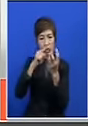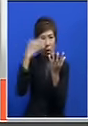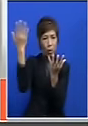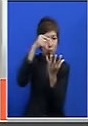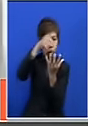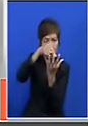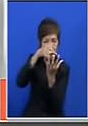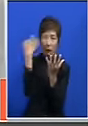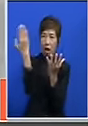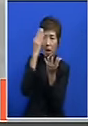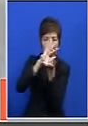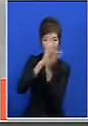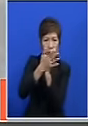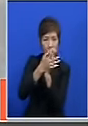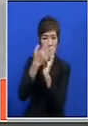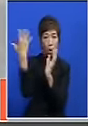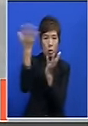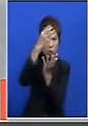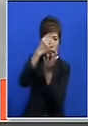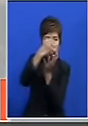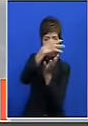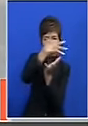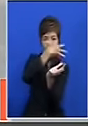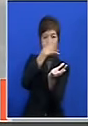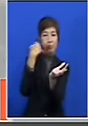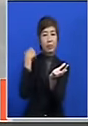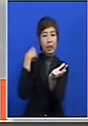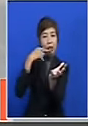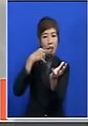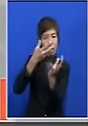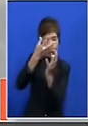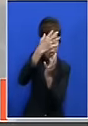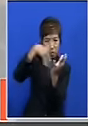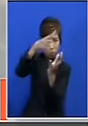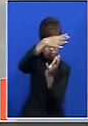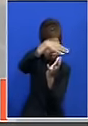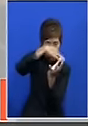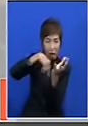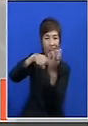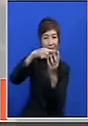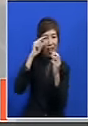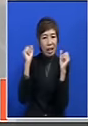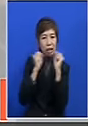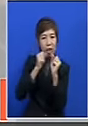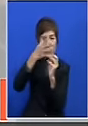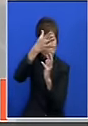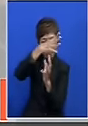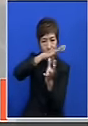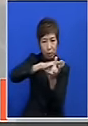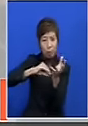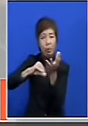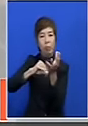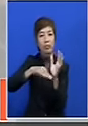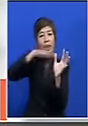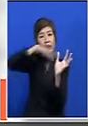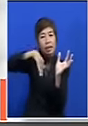กเหนือเปลี่ยนแปลงทำให้ลมบางลูกเคลื่อนตัวออกนอกทิศทางและหมุนลงต่ำนะครับและพัดพาอากาศที่เย็นลงจากขั้วโลกมาท